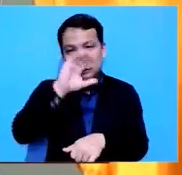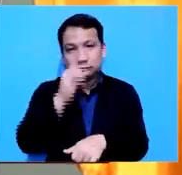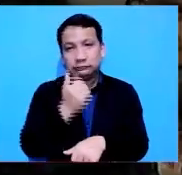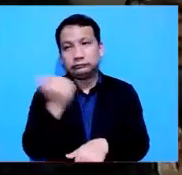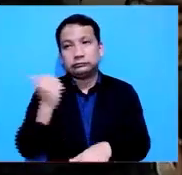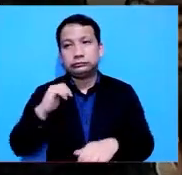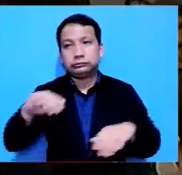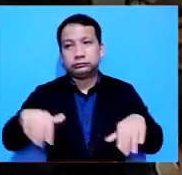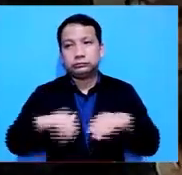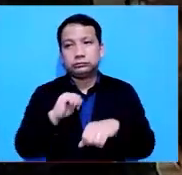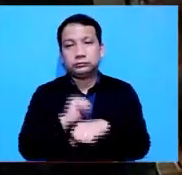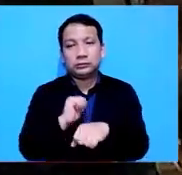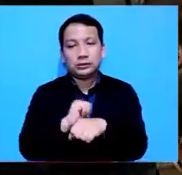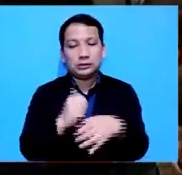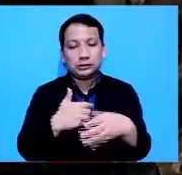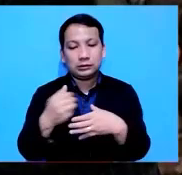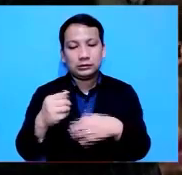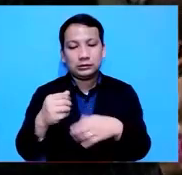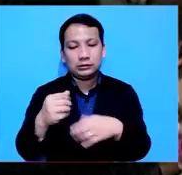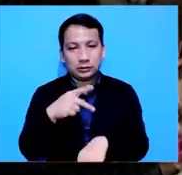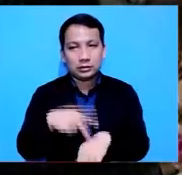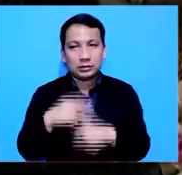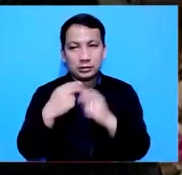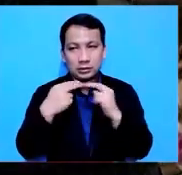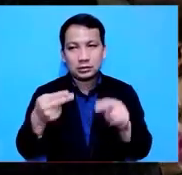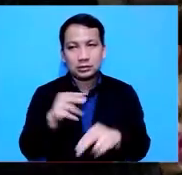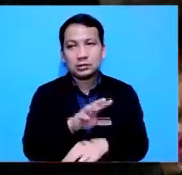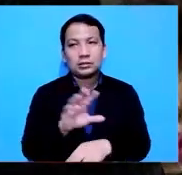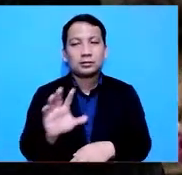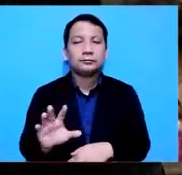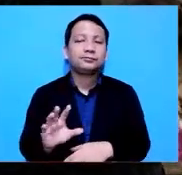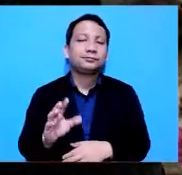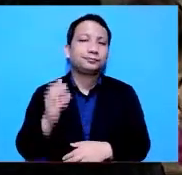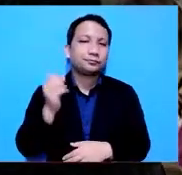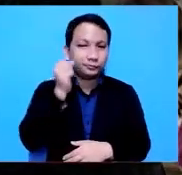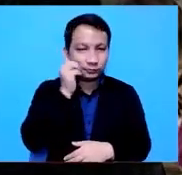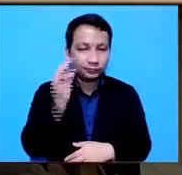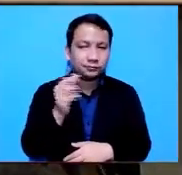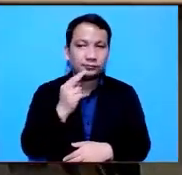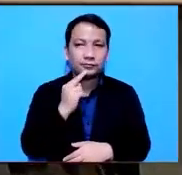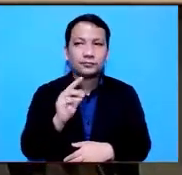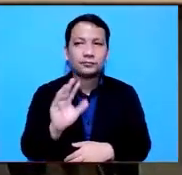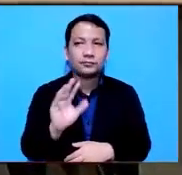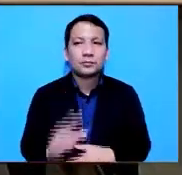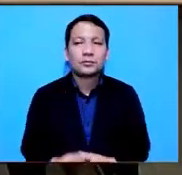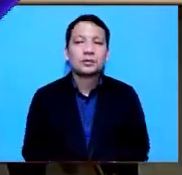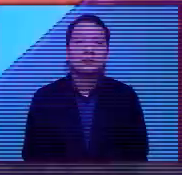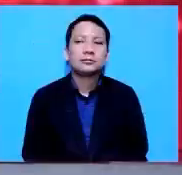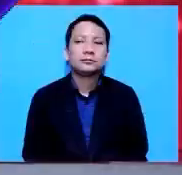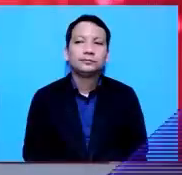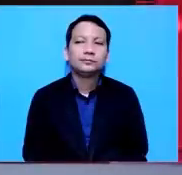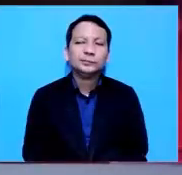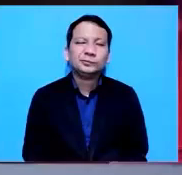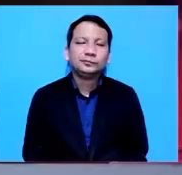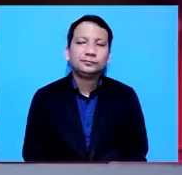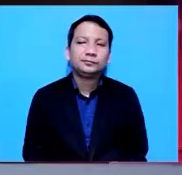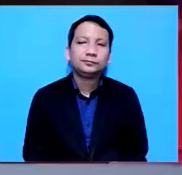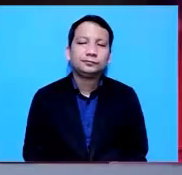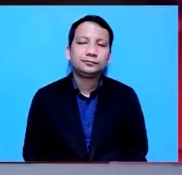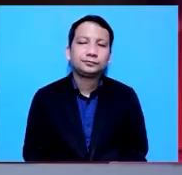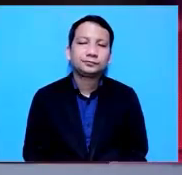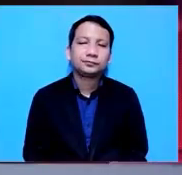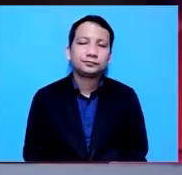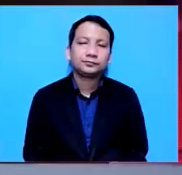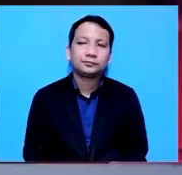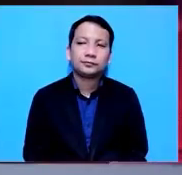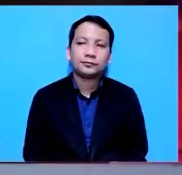country. Nagbabalita mula sa frontline, Shaila Francisco, News 5. Pinatitignan